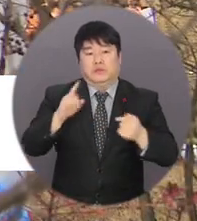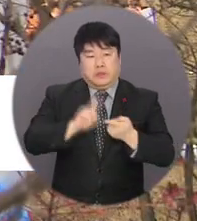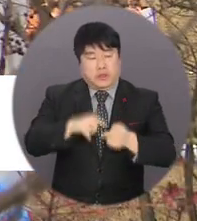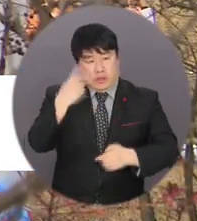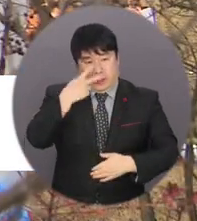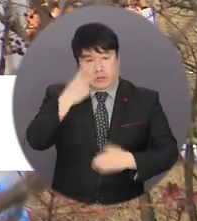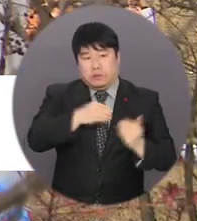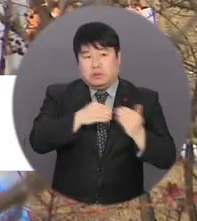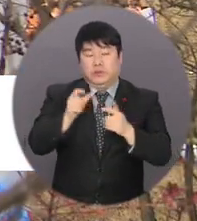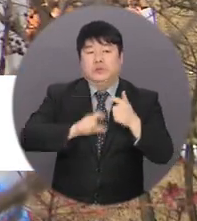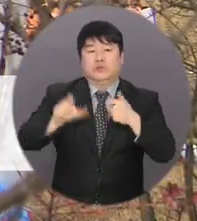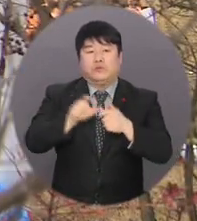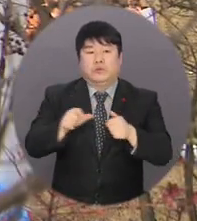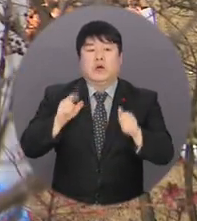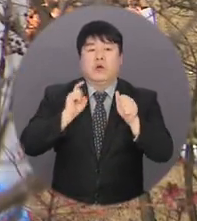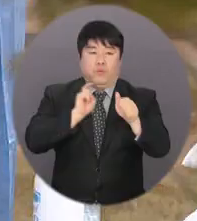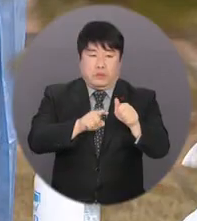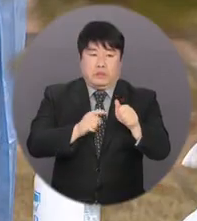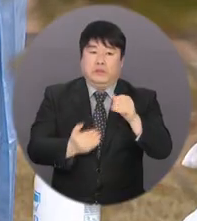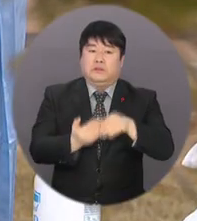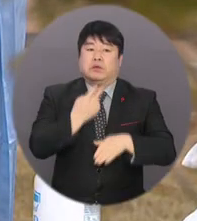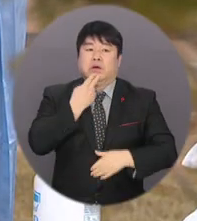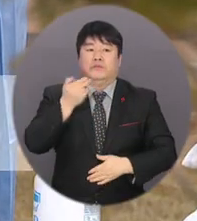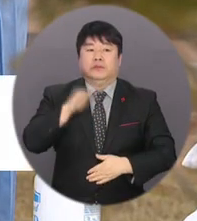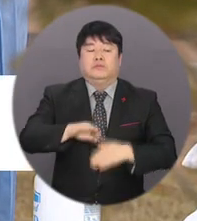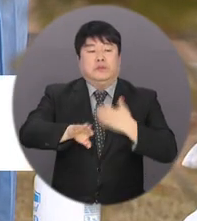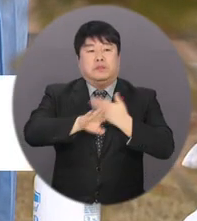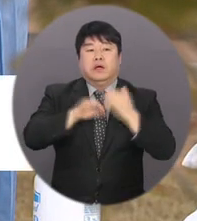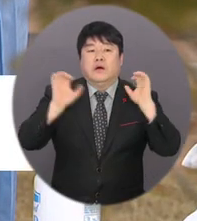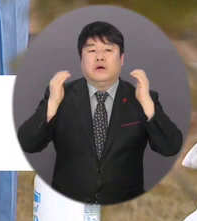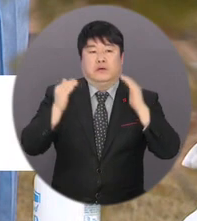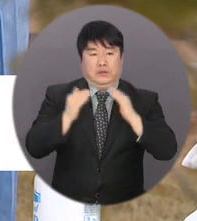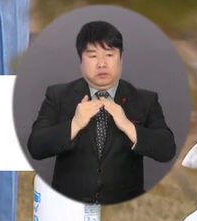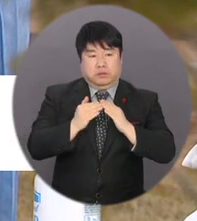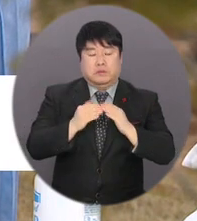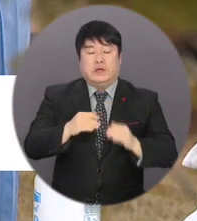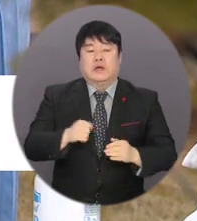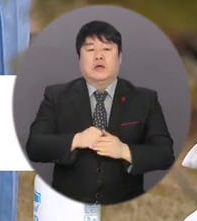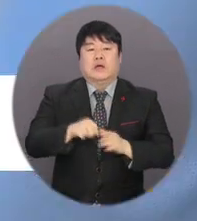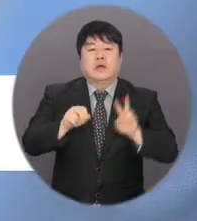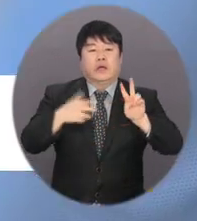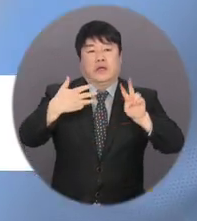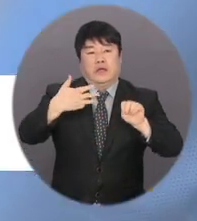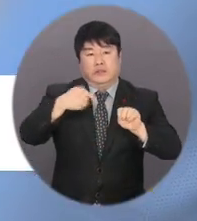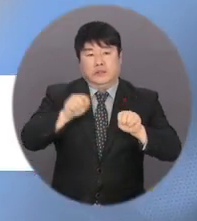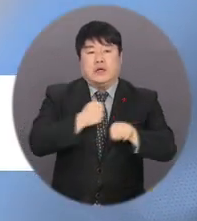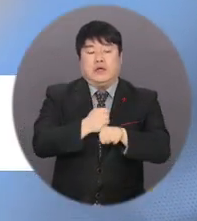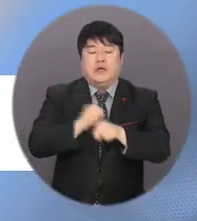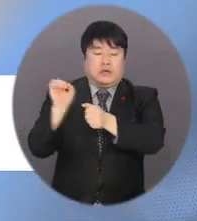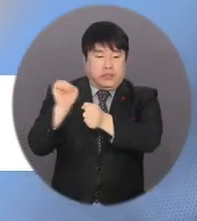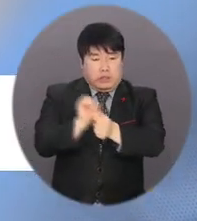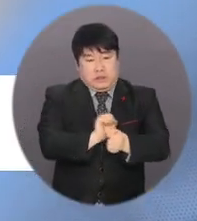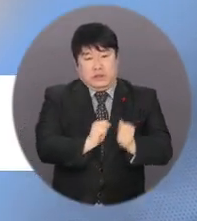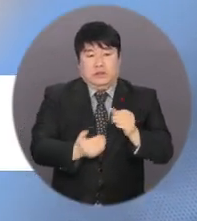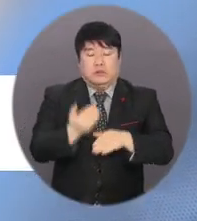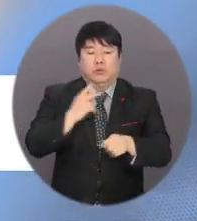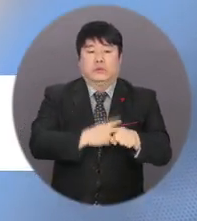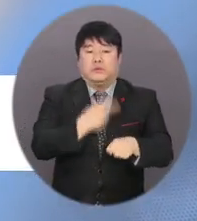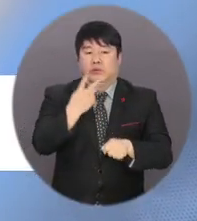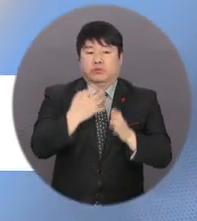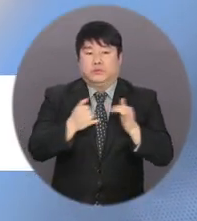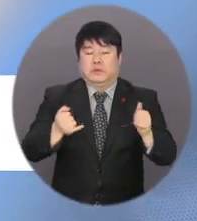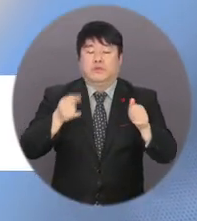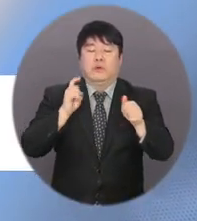진행 돼 추가 확진 자가 나오질 않았지만 다른 어린이집에서는 이른바 앵 차 감염이 발생해 포사 2명이 확진